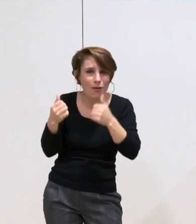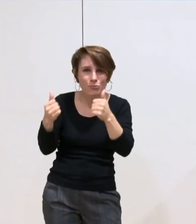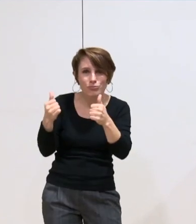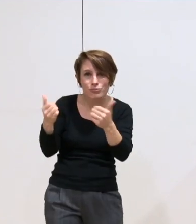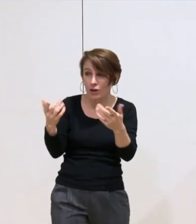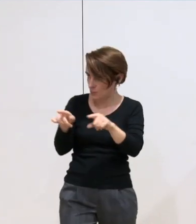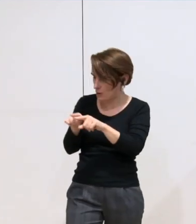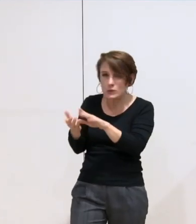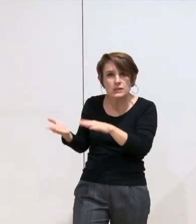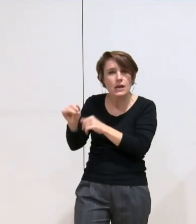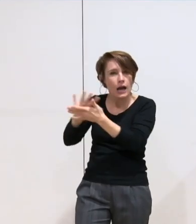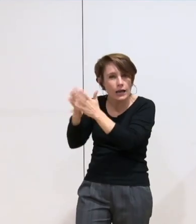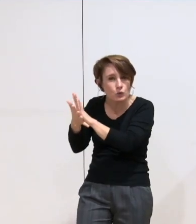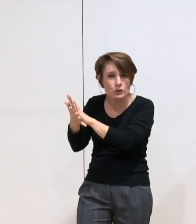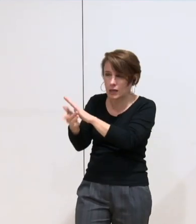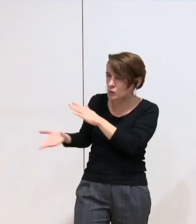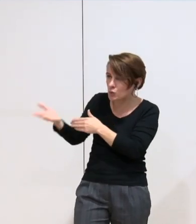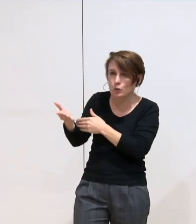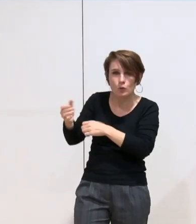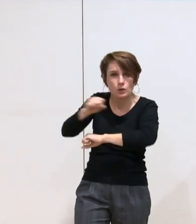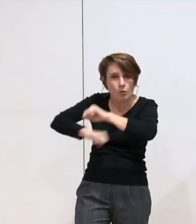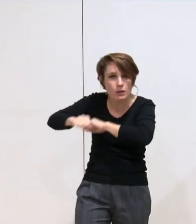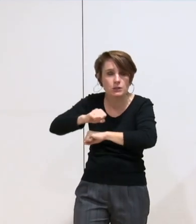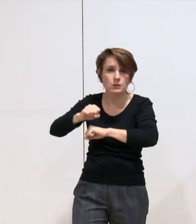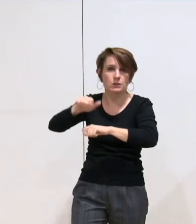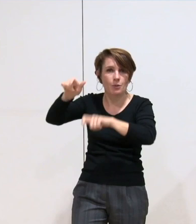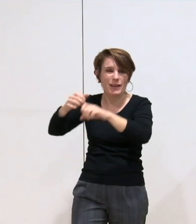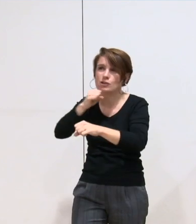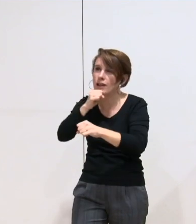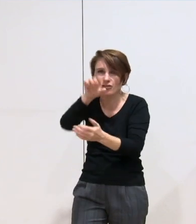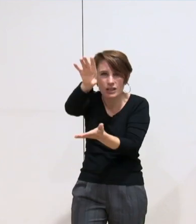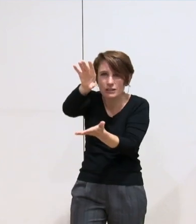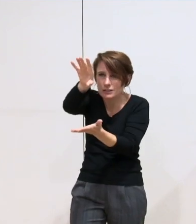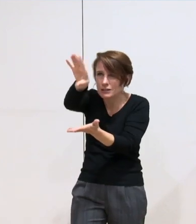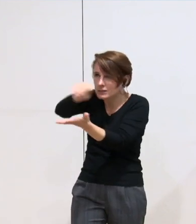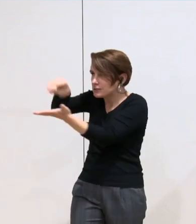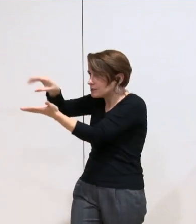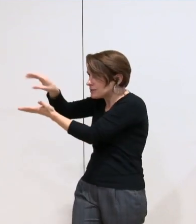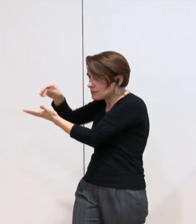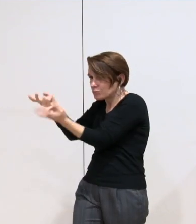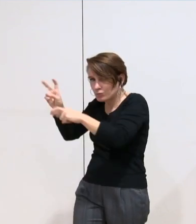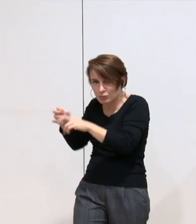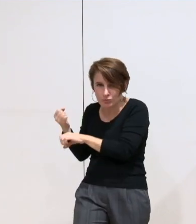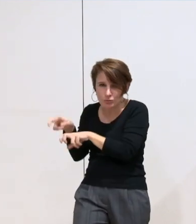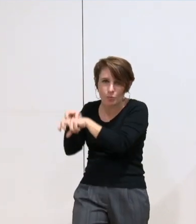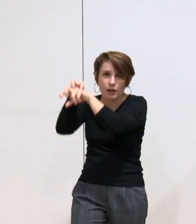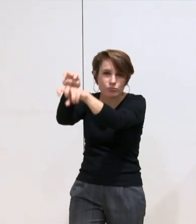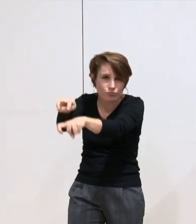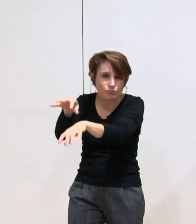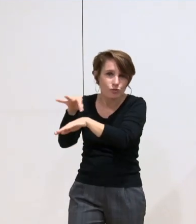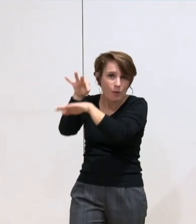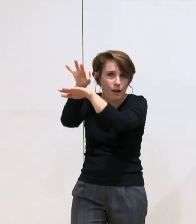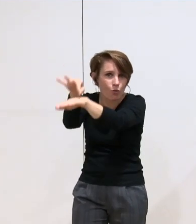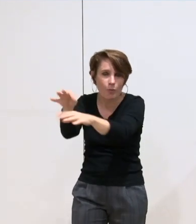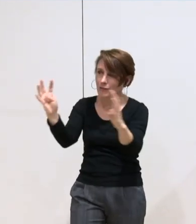associations qui fédèrent finalement les personnes âgées et aussi font en sorte que ce